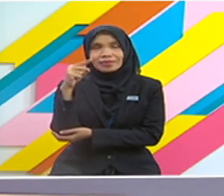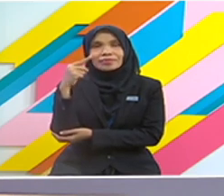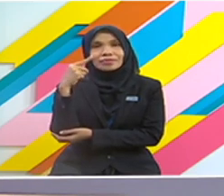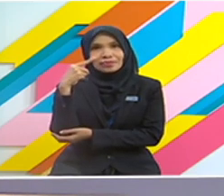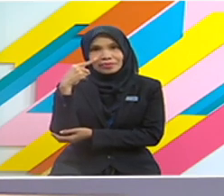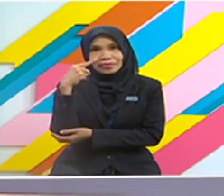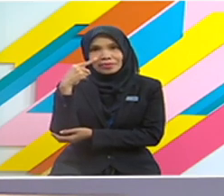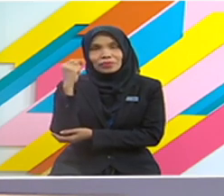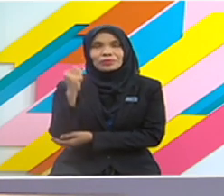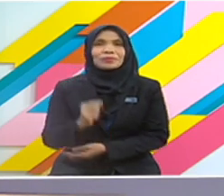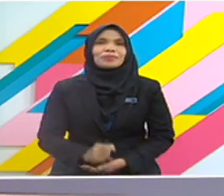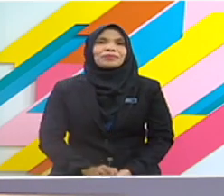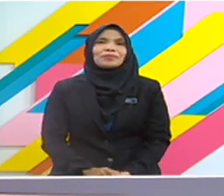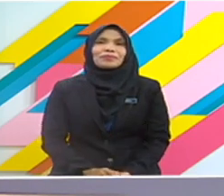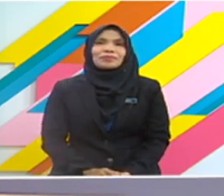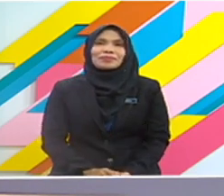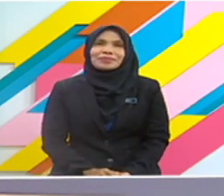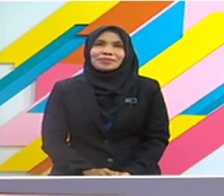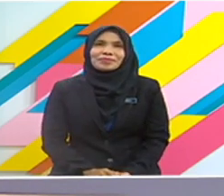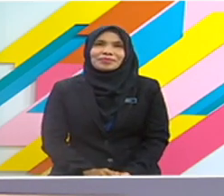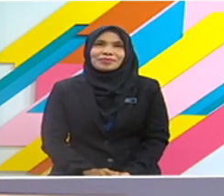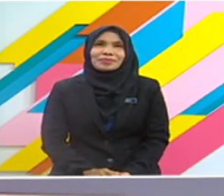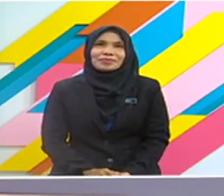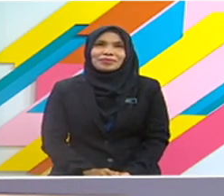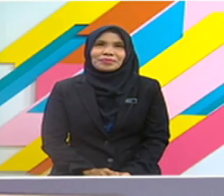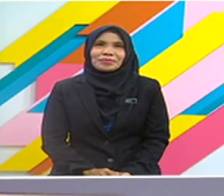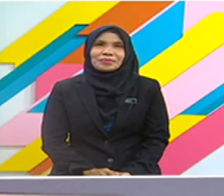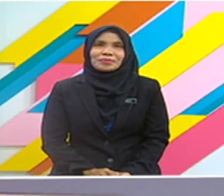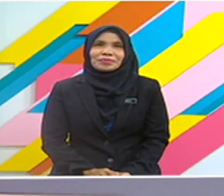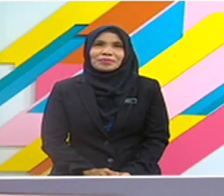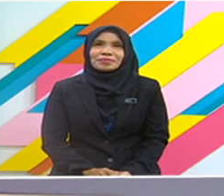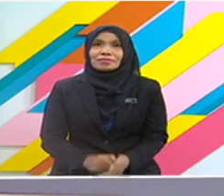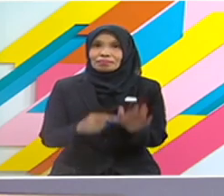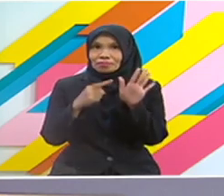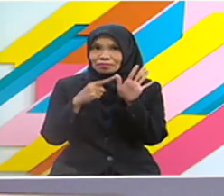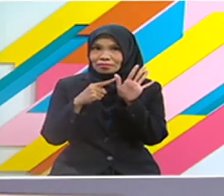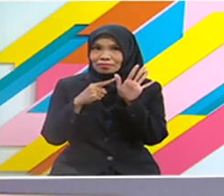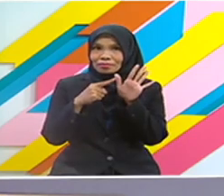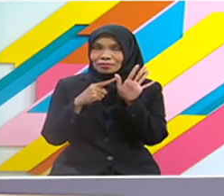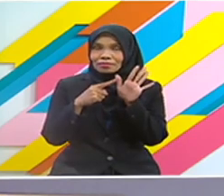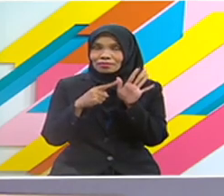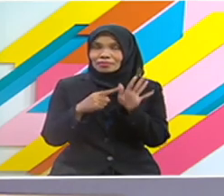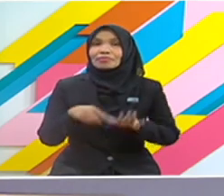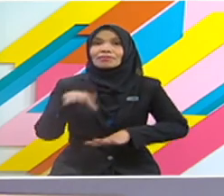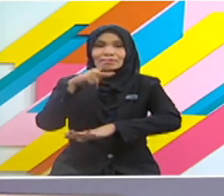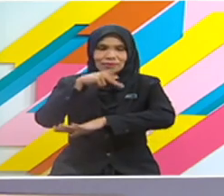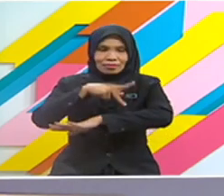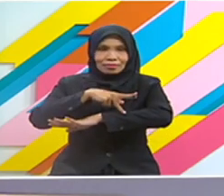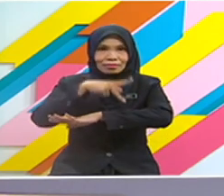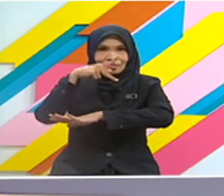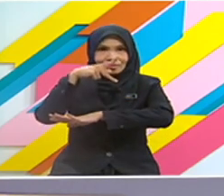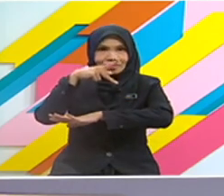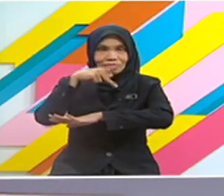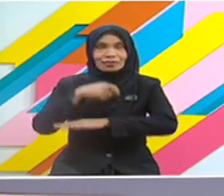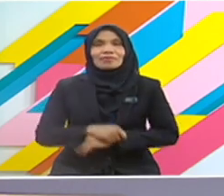G. Hidung. Hidung. Okey, bagus. Dan organ yang terakhir adalah kulit. Okey, Eja, kulit